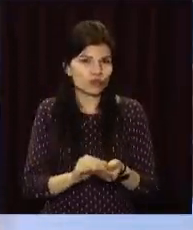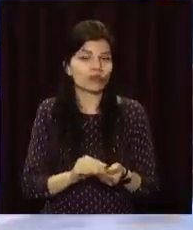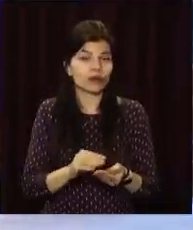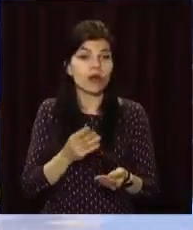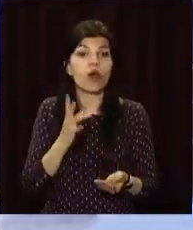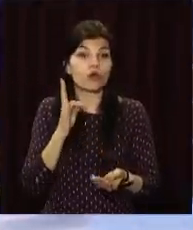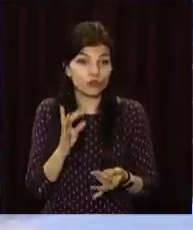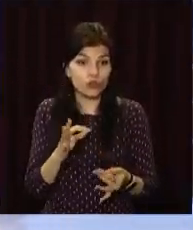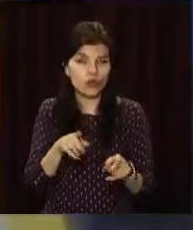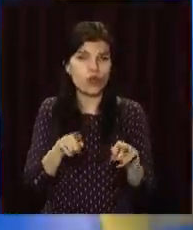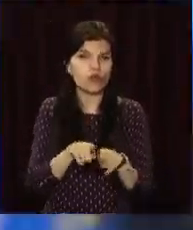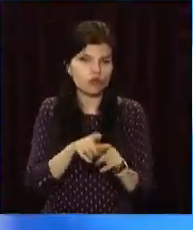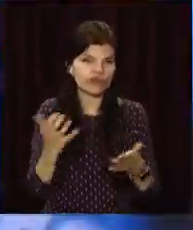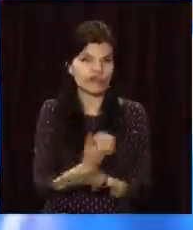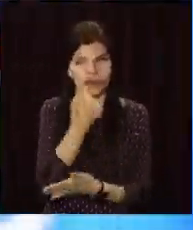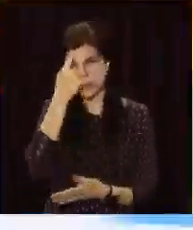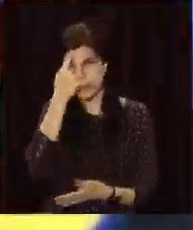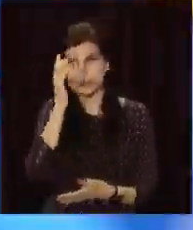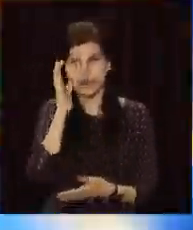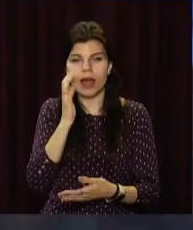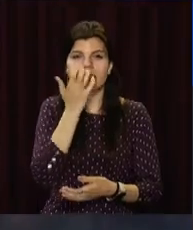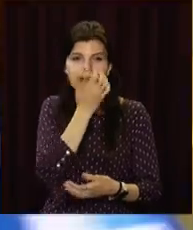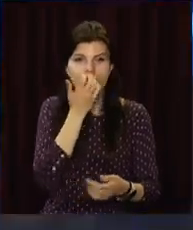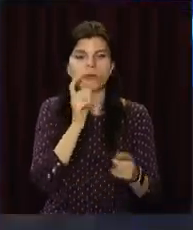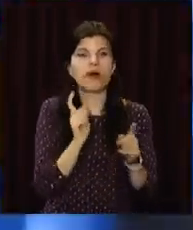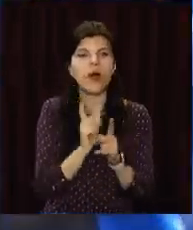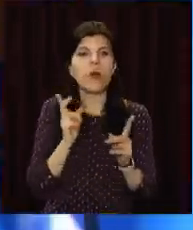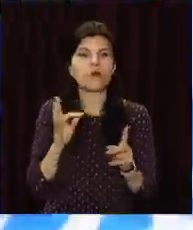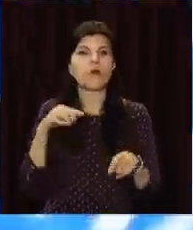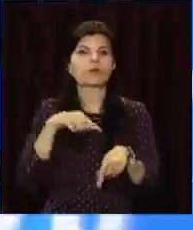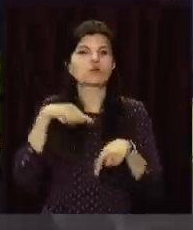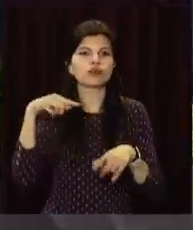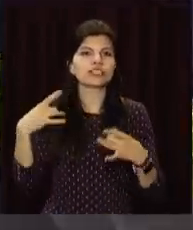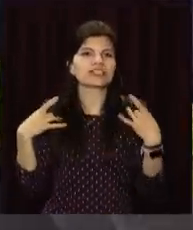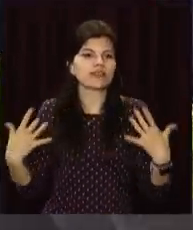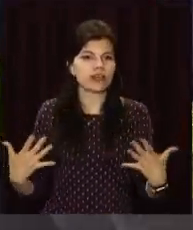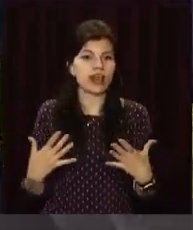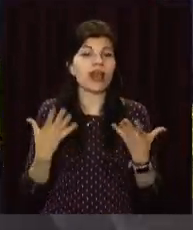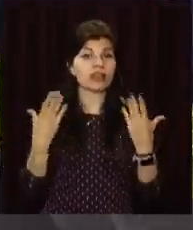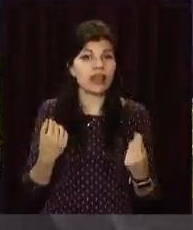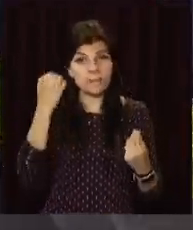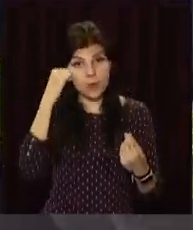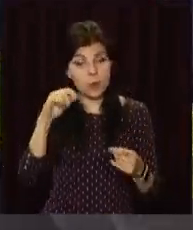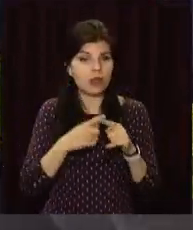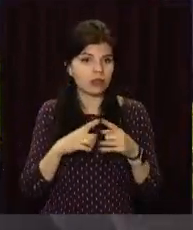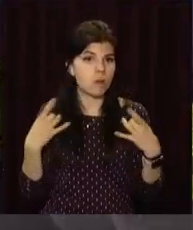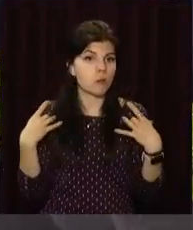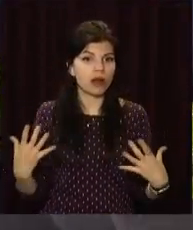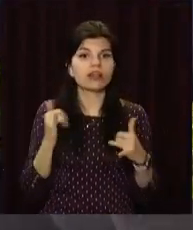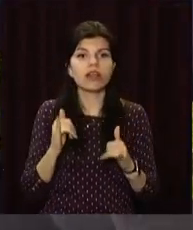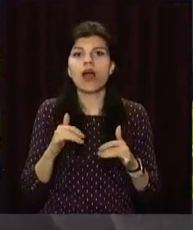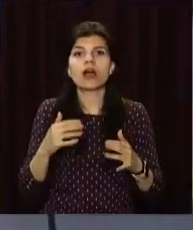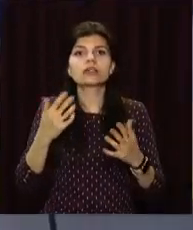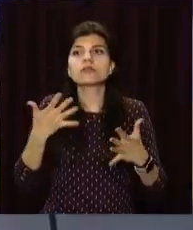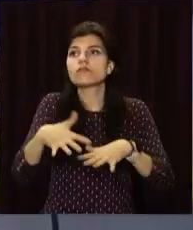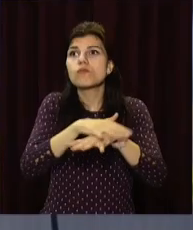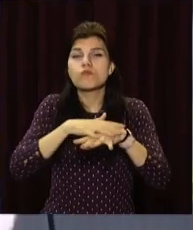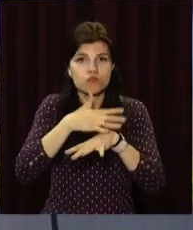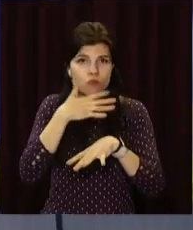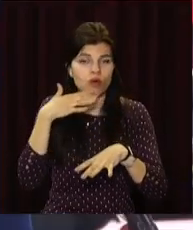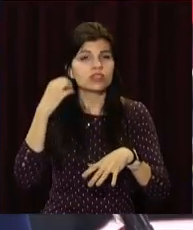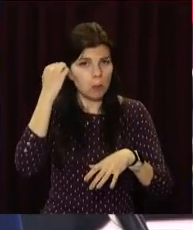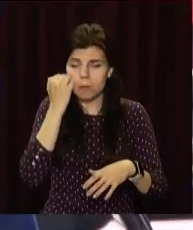організатори. Однак їм вдалося створити теплу і по-справжньому святкову атмосферу. День Победы – це праздник для цілих народів. Спасибо